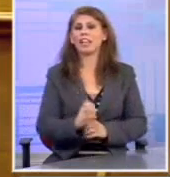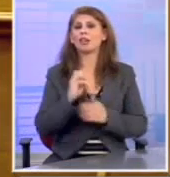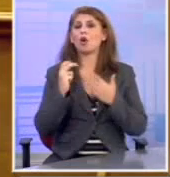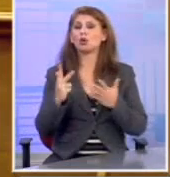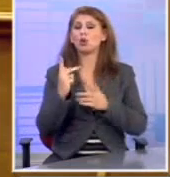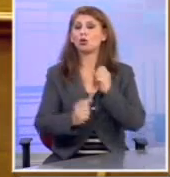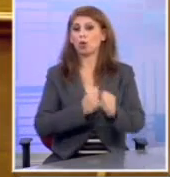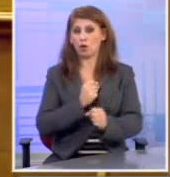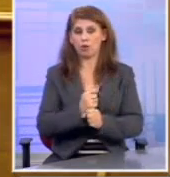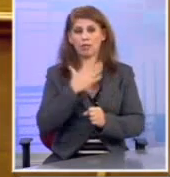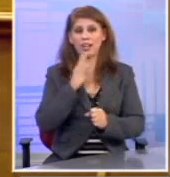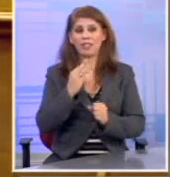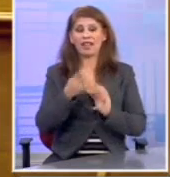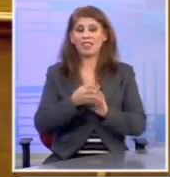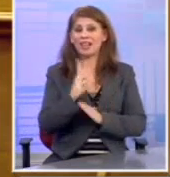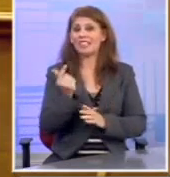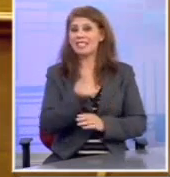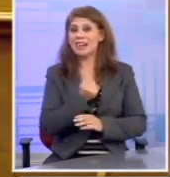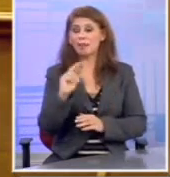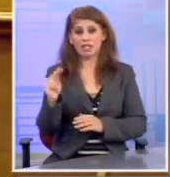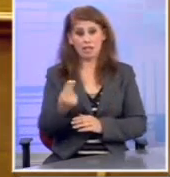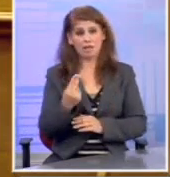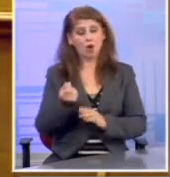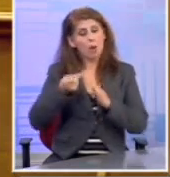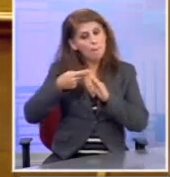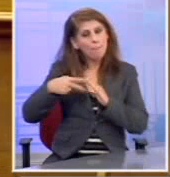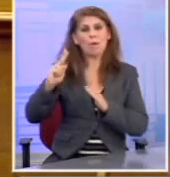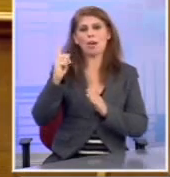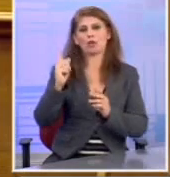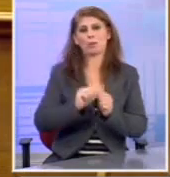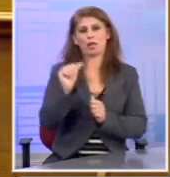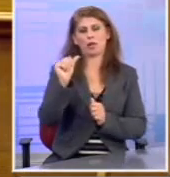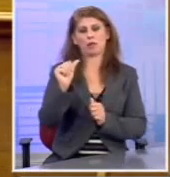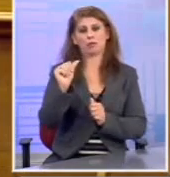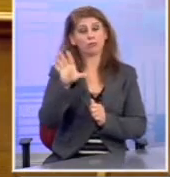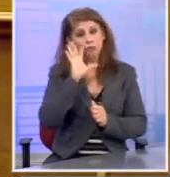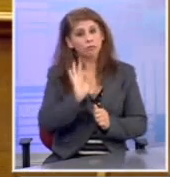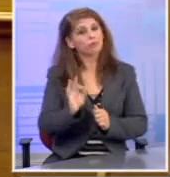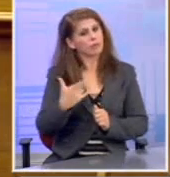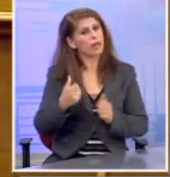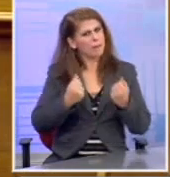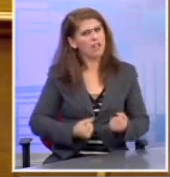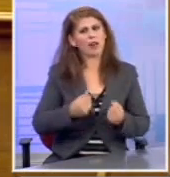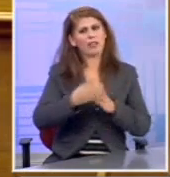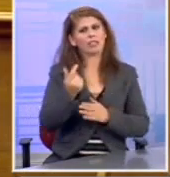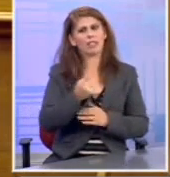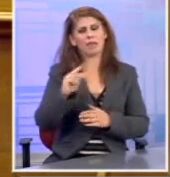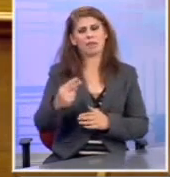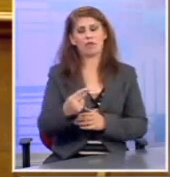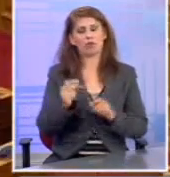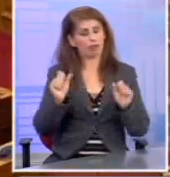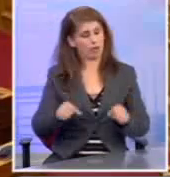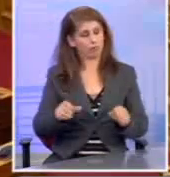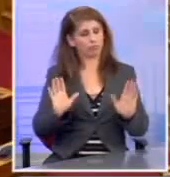Δηλαδή, 14,5 ευρώ περισσότερα το μήνα. Πράγματι, είναι μια επιβάρυνση.